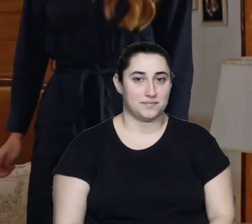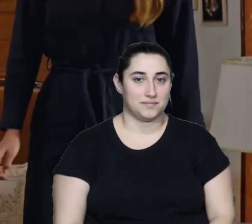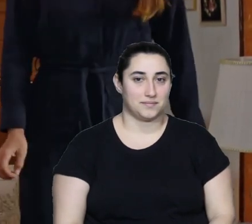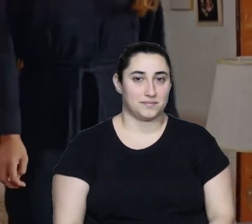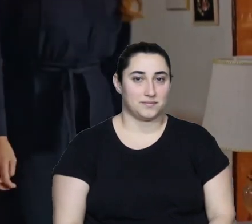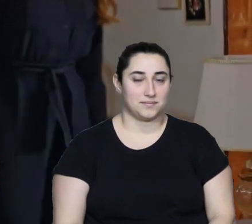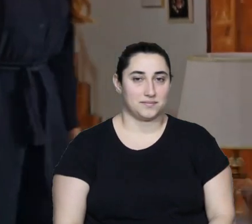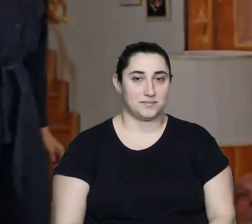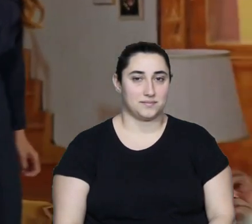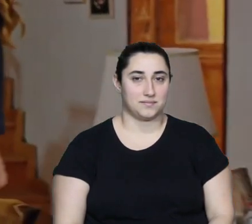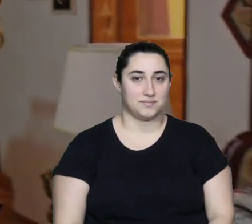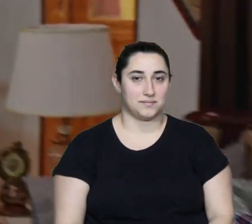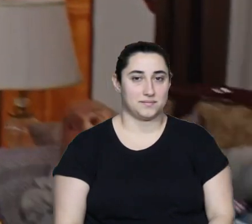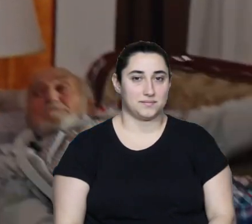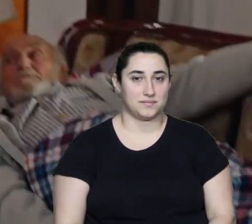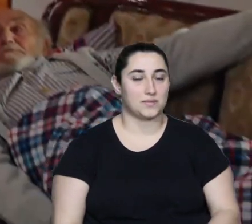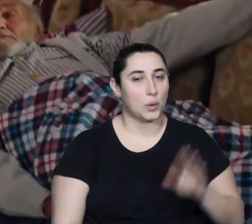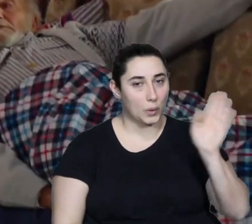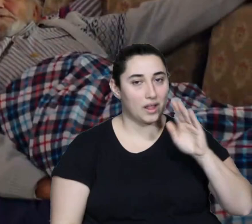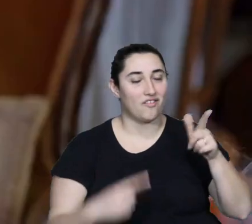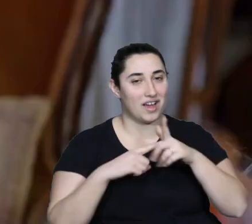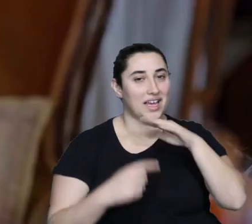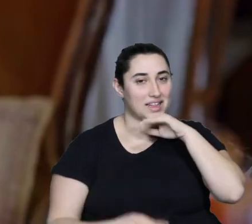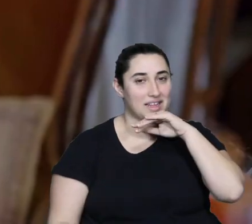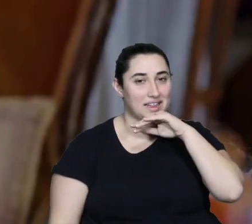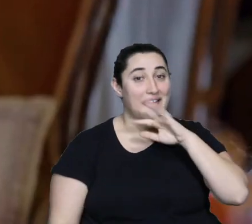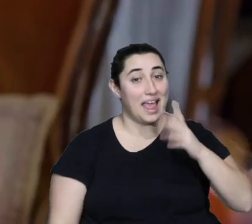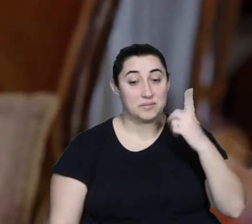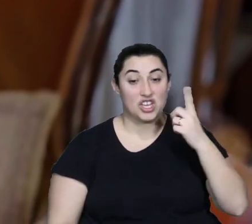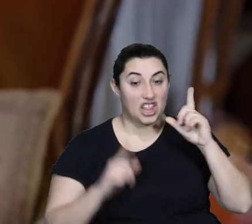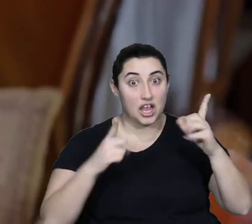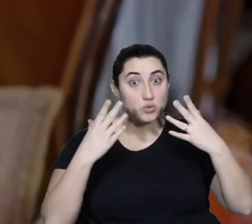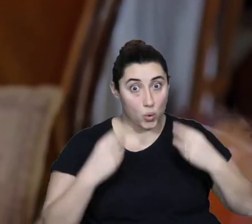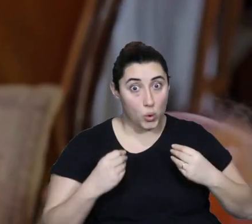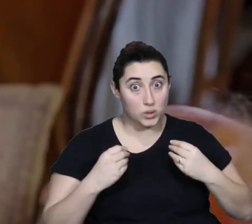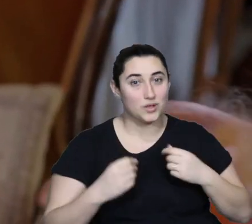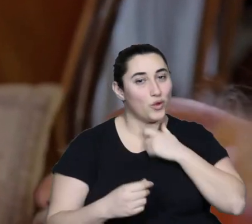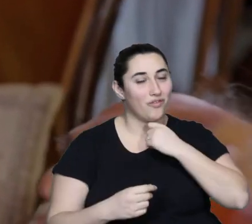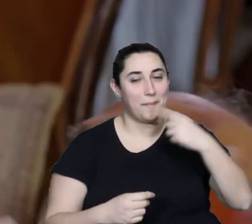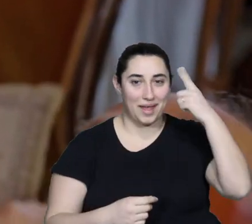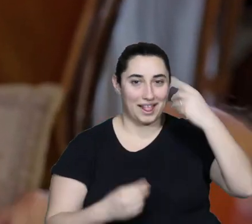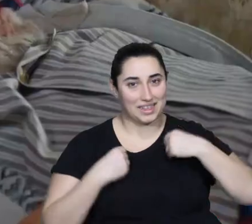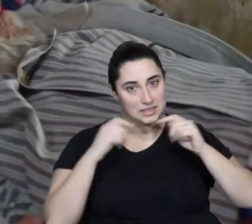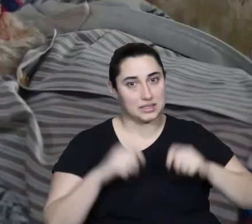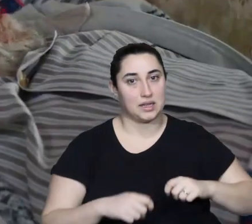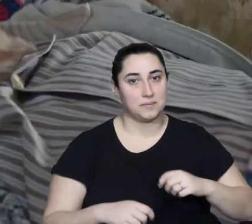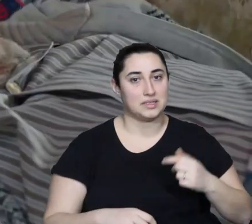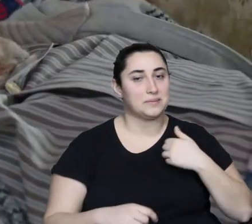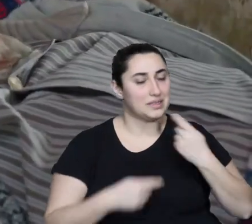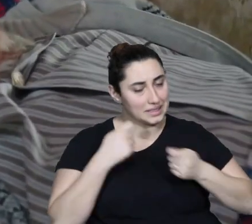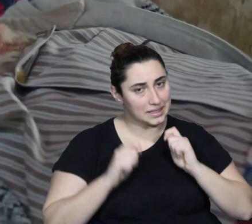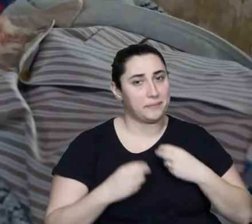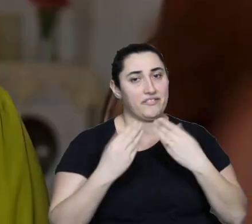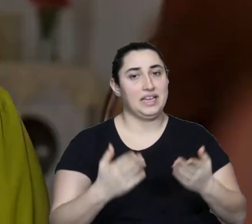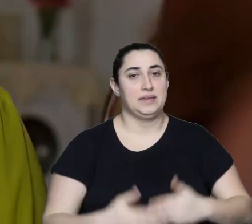sıkıp Faik'e döndü. Hoşça kalın Faik dede. Eğer bir şeye ihtiyacınız olursa lütfen bana da haber verin. Elimden ne